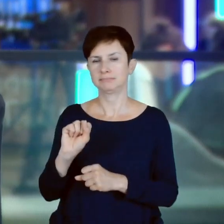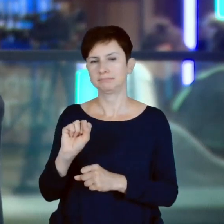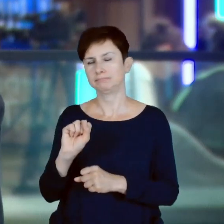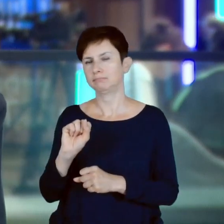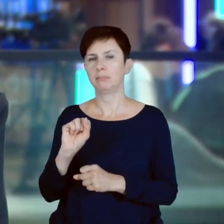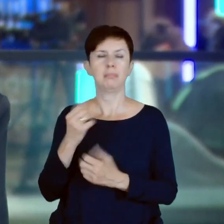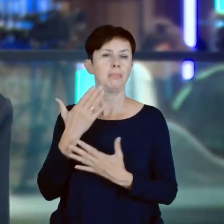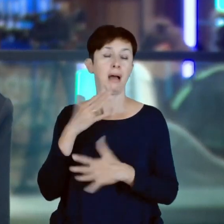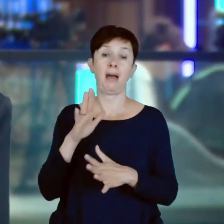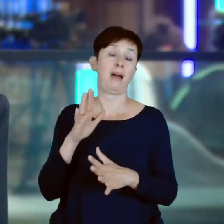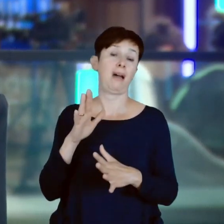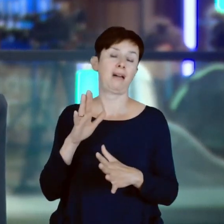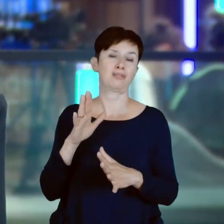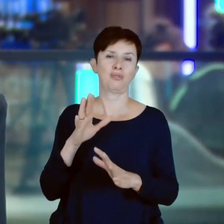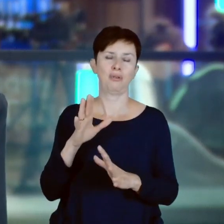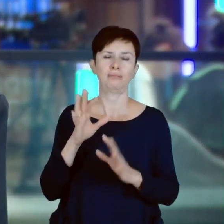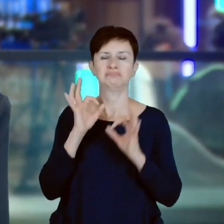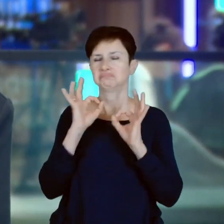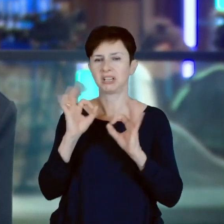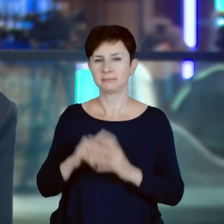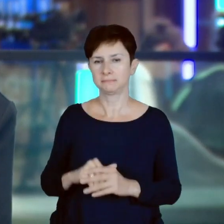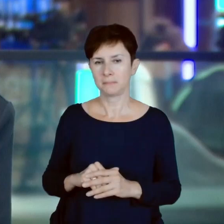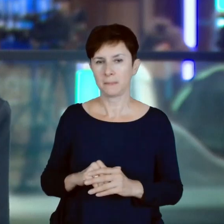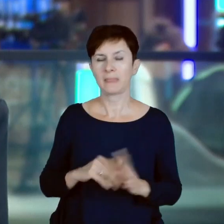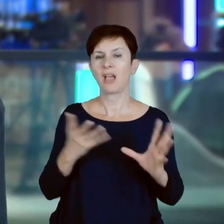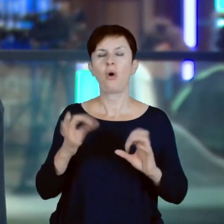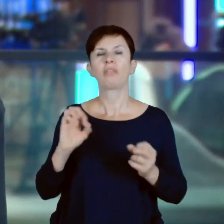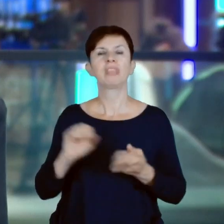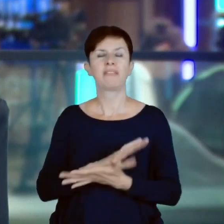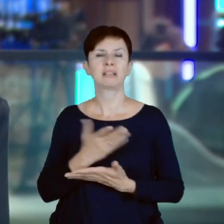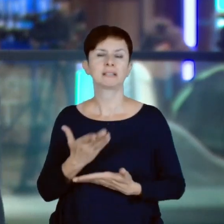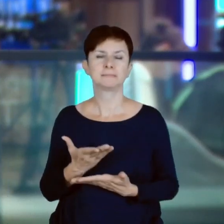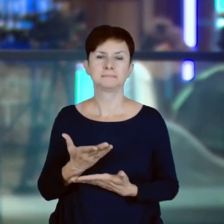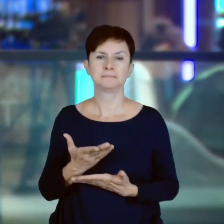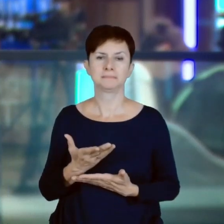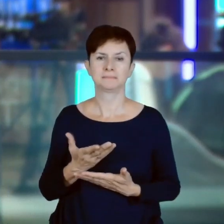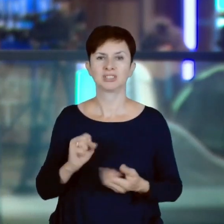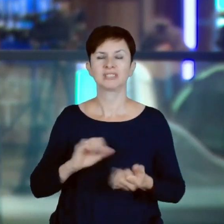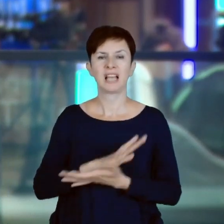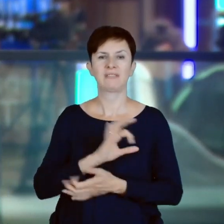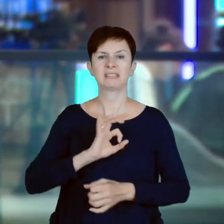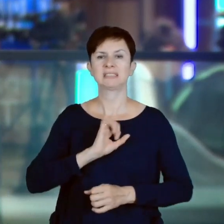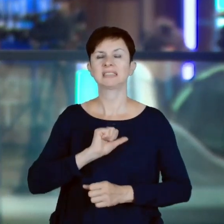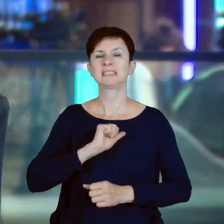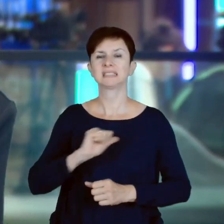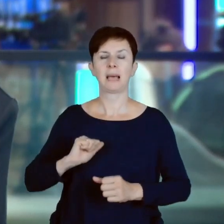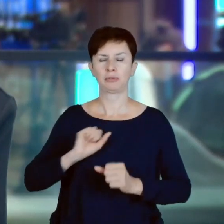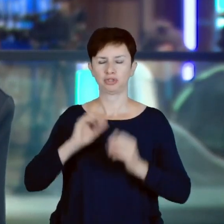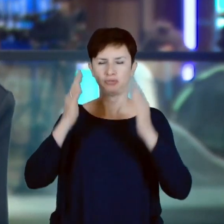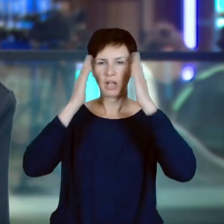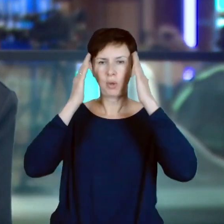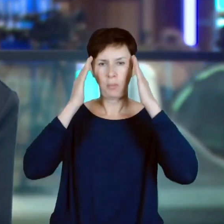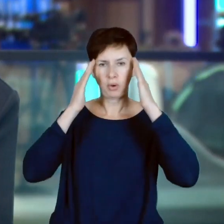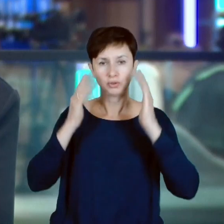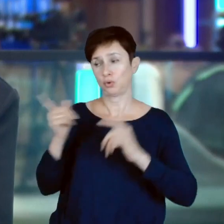dużo bardziej pożyteczna. A jeśli chodzi o nawyki, nawyk samoświadomości, prawda, bo nawet też jak wspominałaś, jak tutaj było